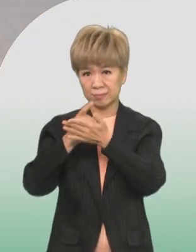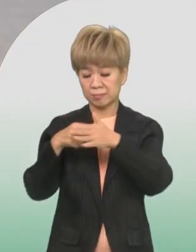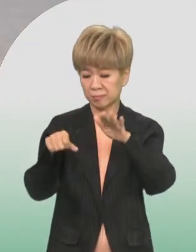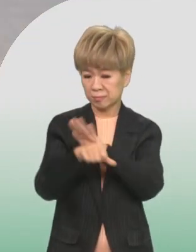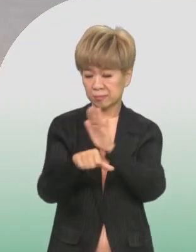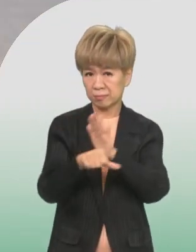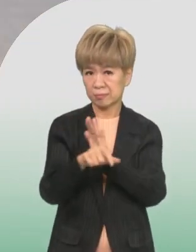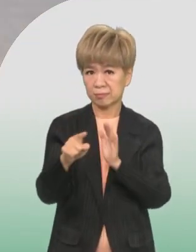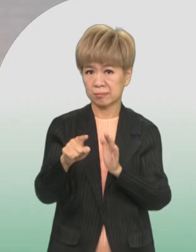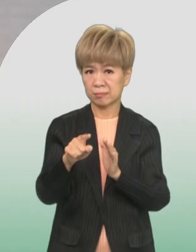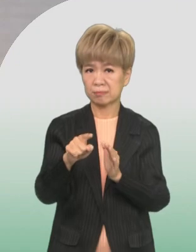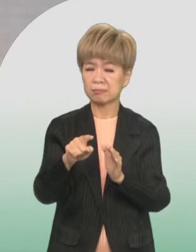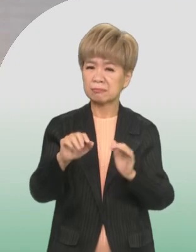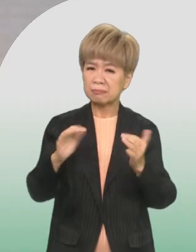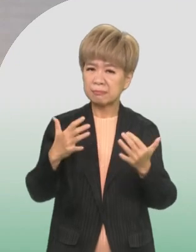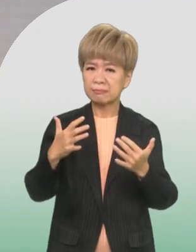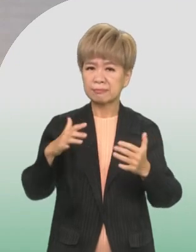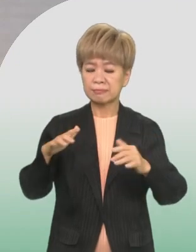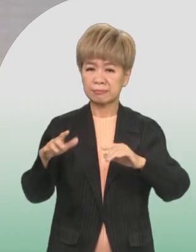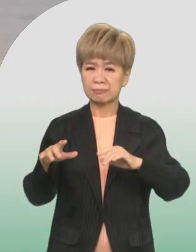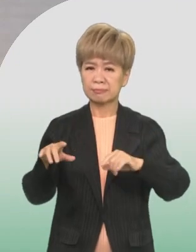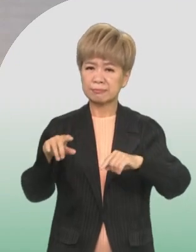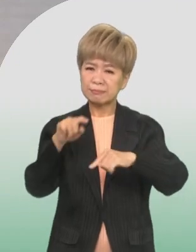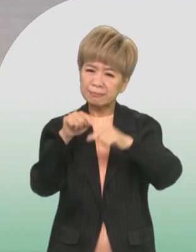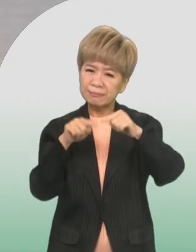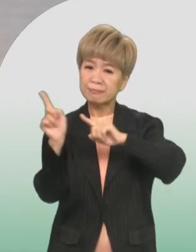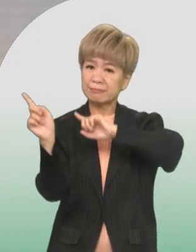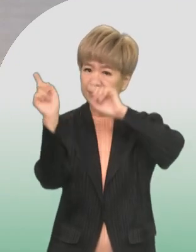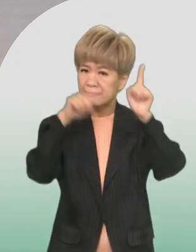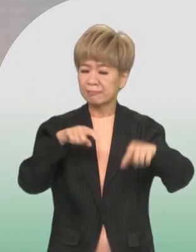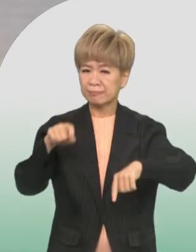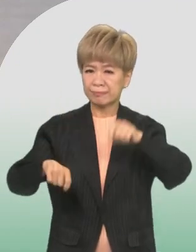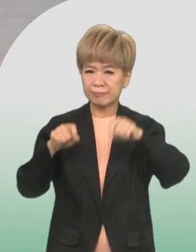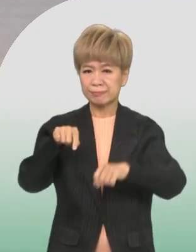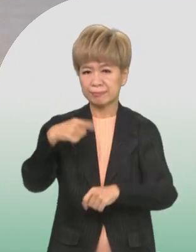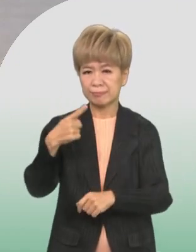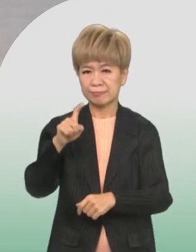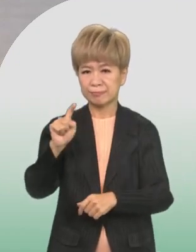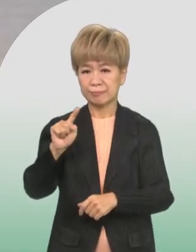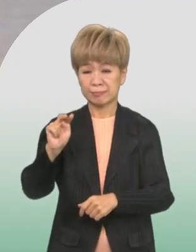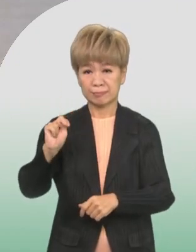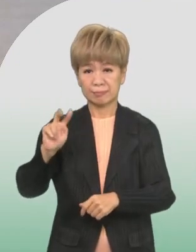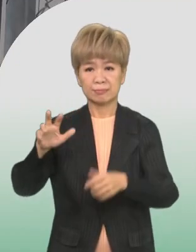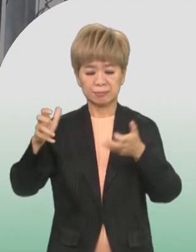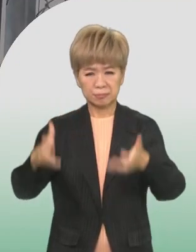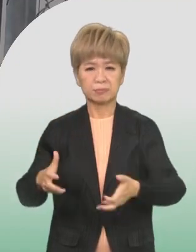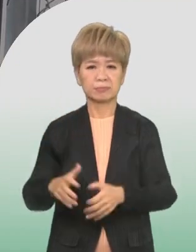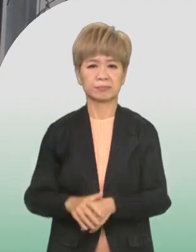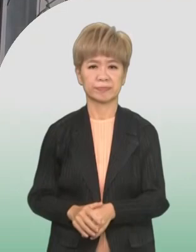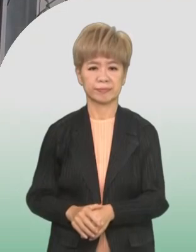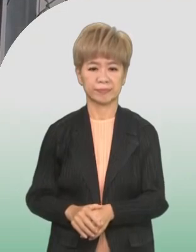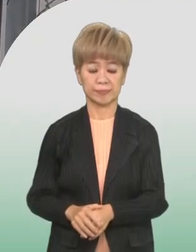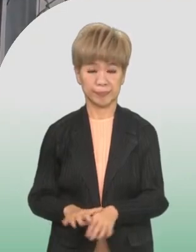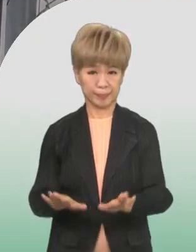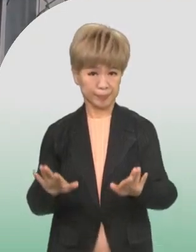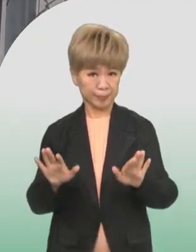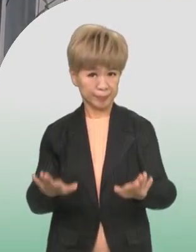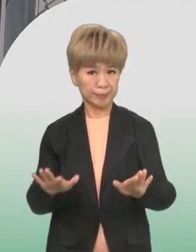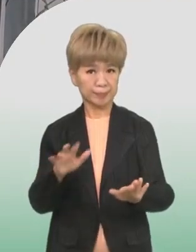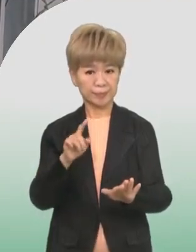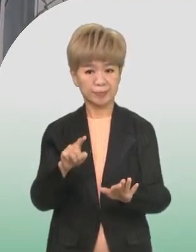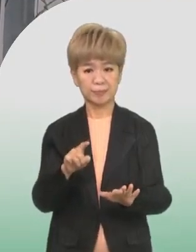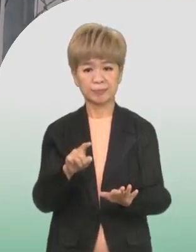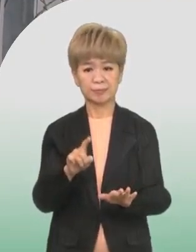圾量大概平均啊一天大概是110吨左右，目前是就